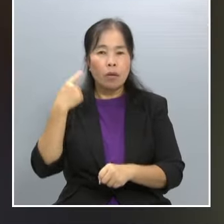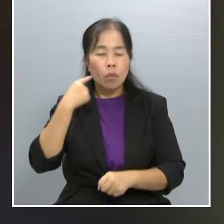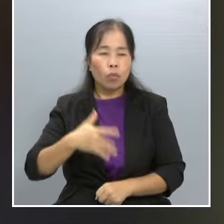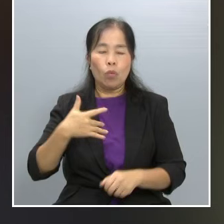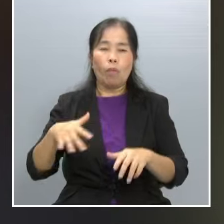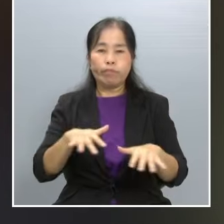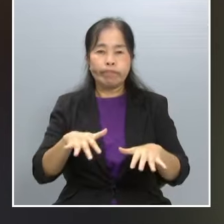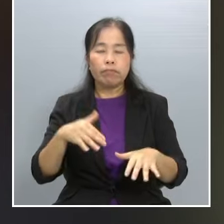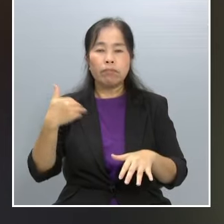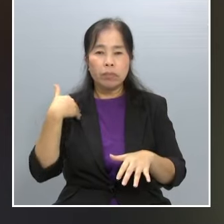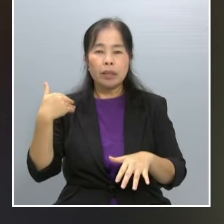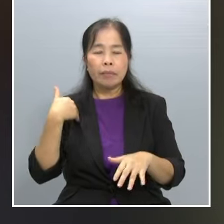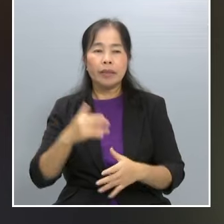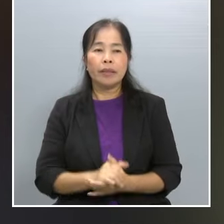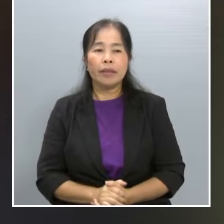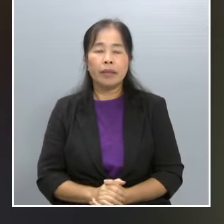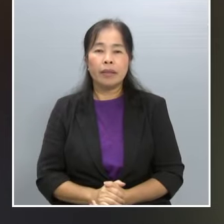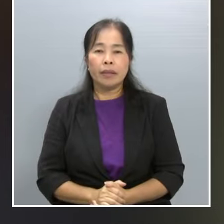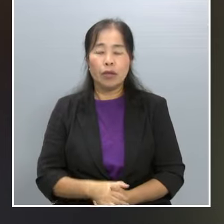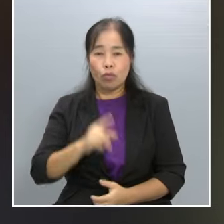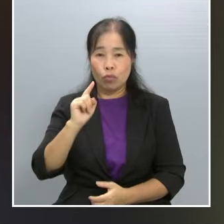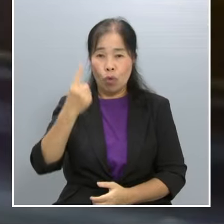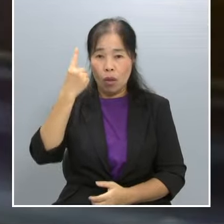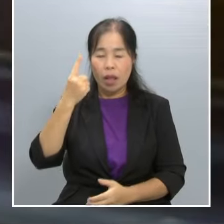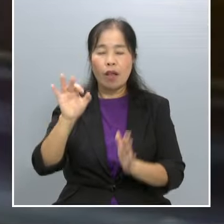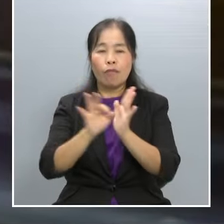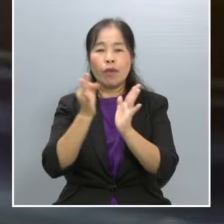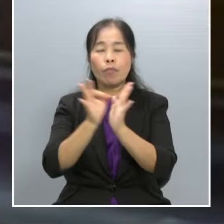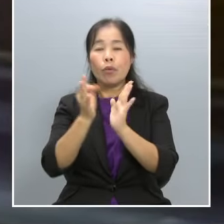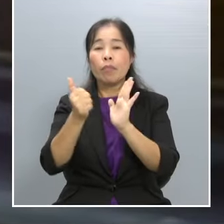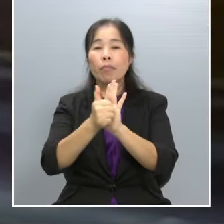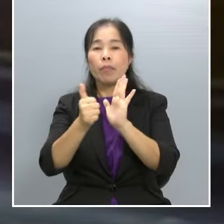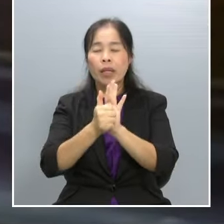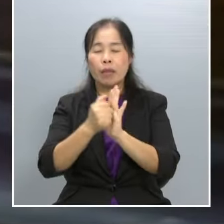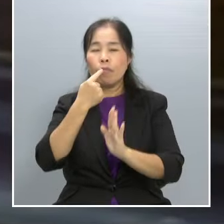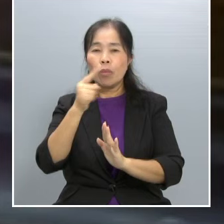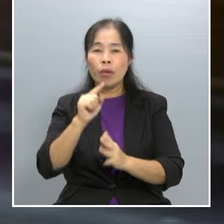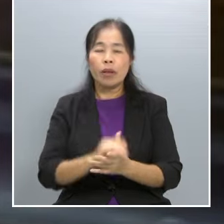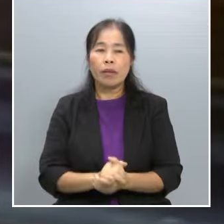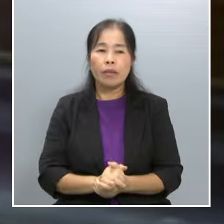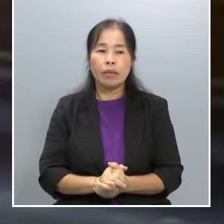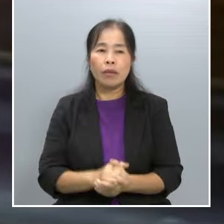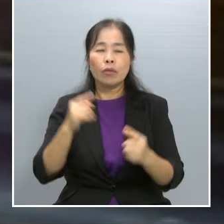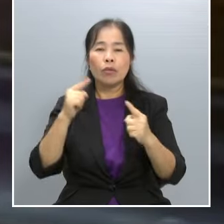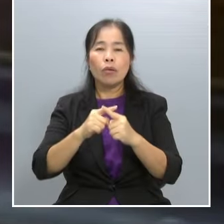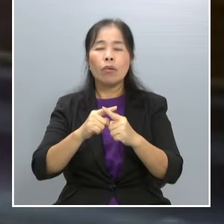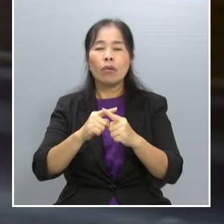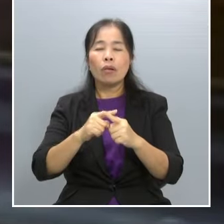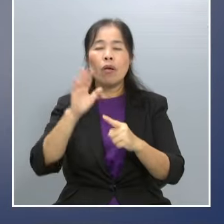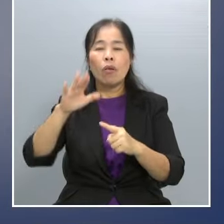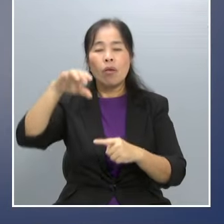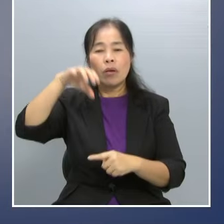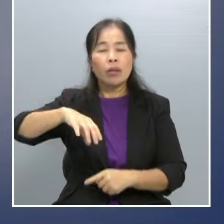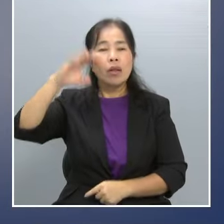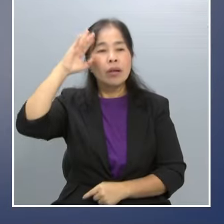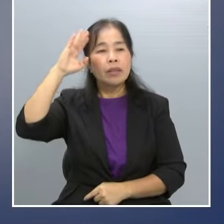แรงสั่นสะเทือนด้วย ตอนแรกเพจชมรมสตรอตันจุดีประเทศไทยบอกว่าง านเกษียณที่สุราษฎร์กองบิน7เข้าทำถึ